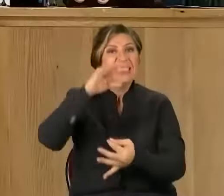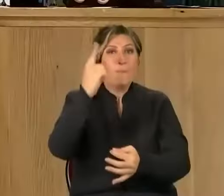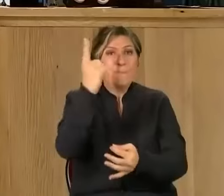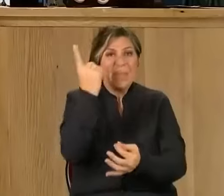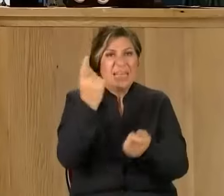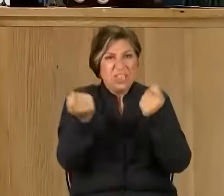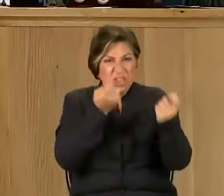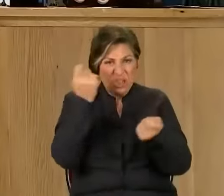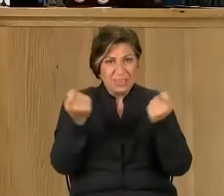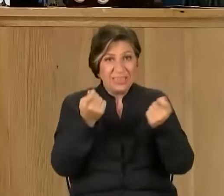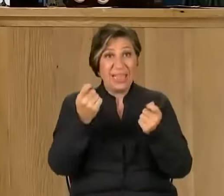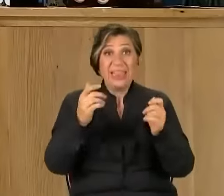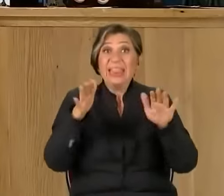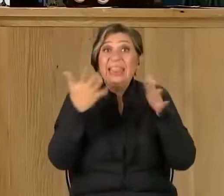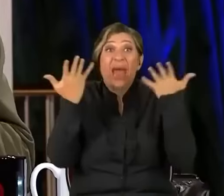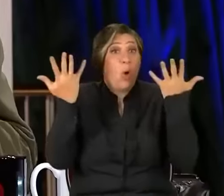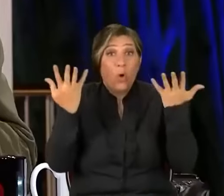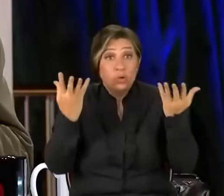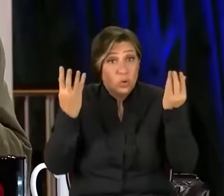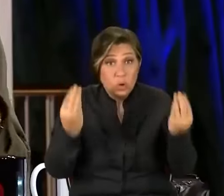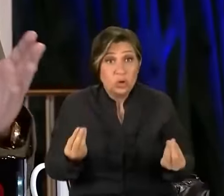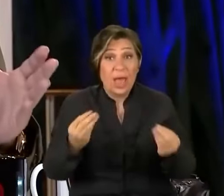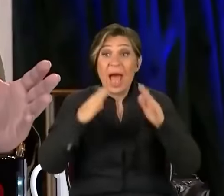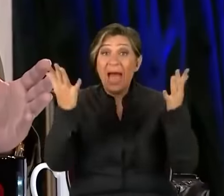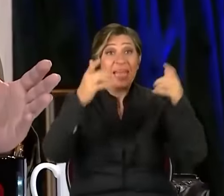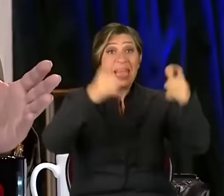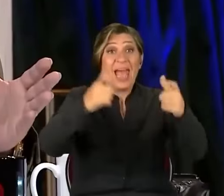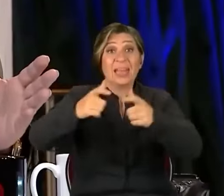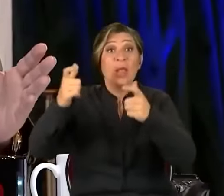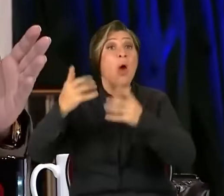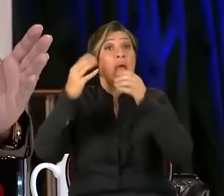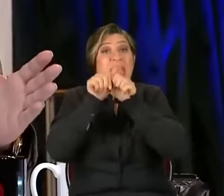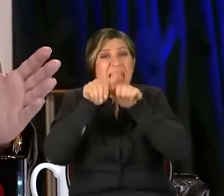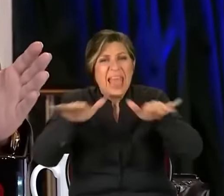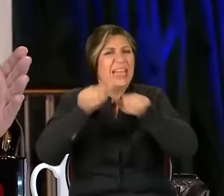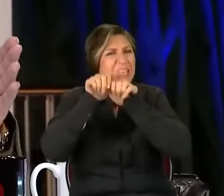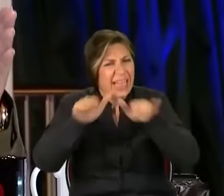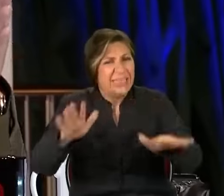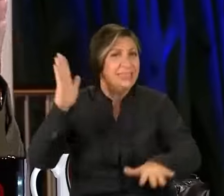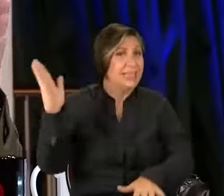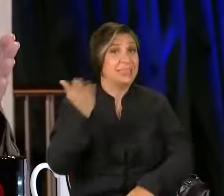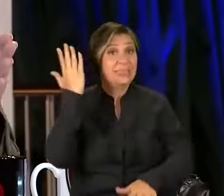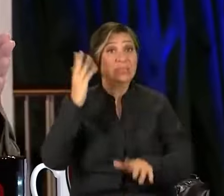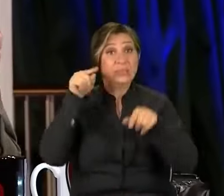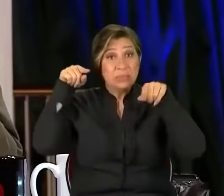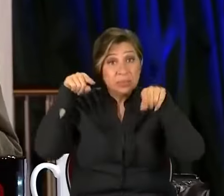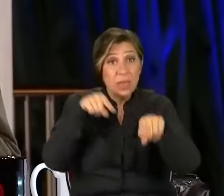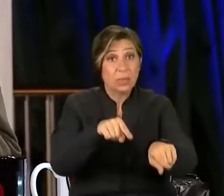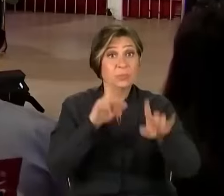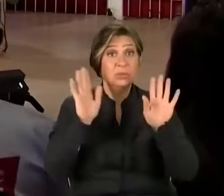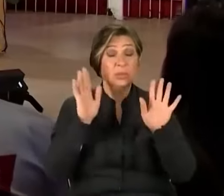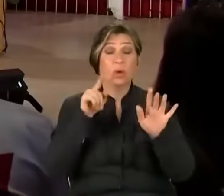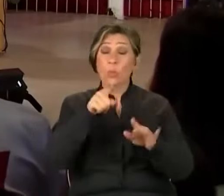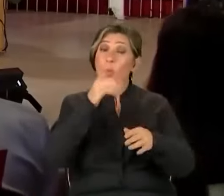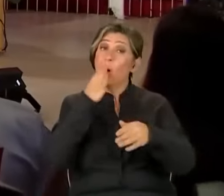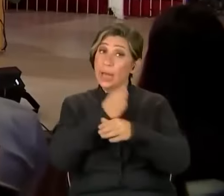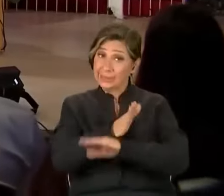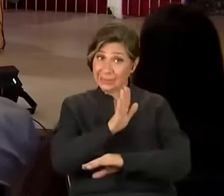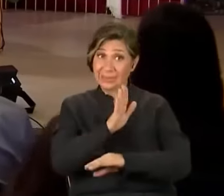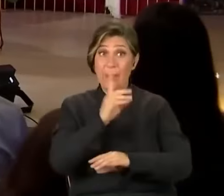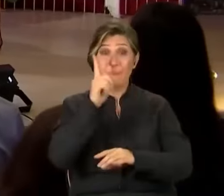işin ne olursa olsun hangi mecrada yayınlanırsa yayınlansın takipçisi. Bu